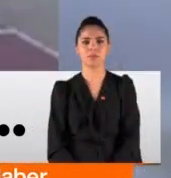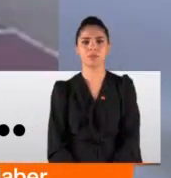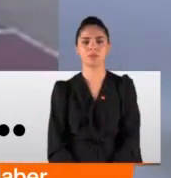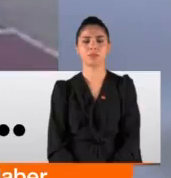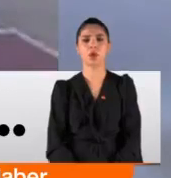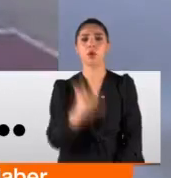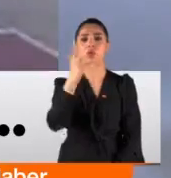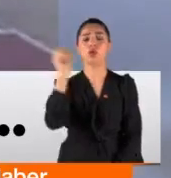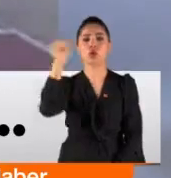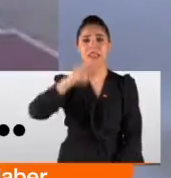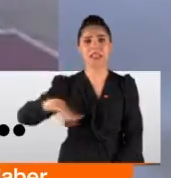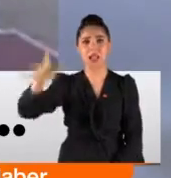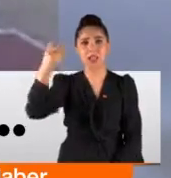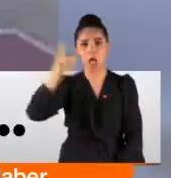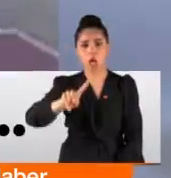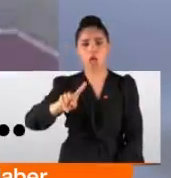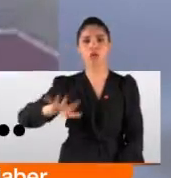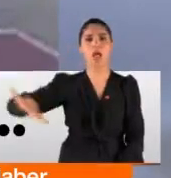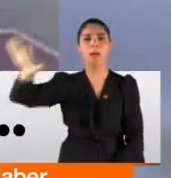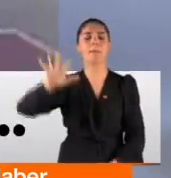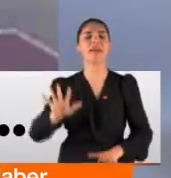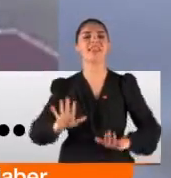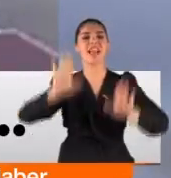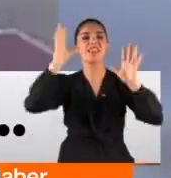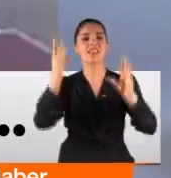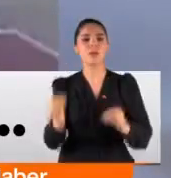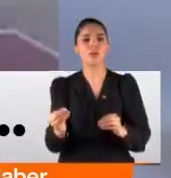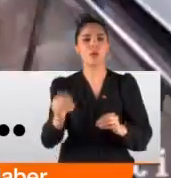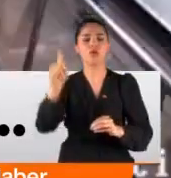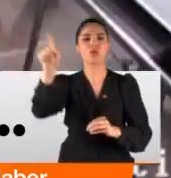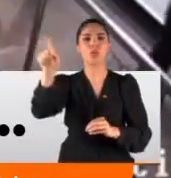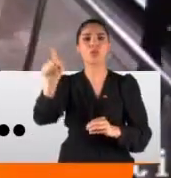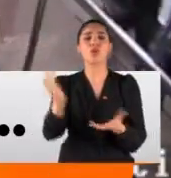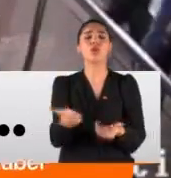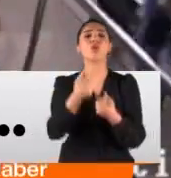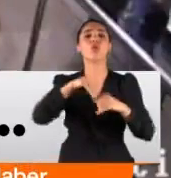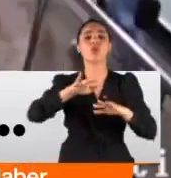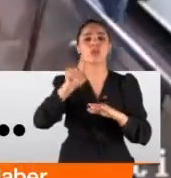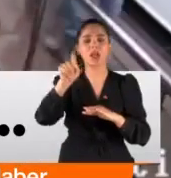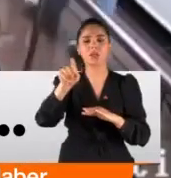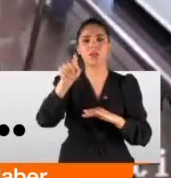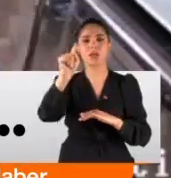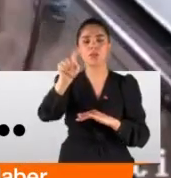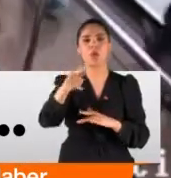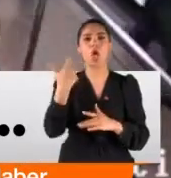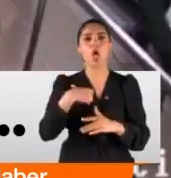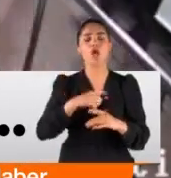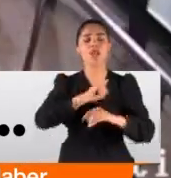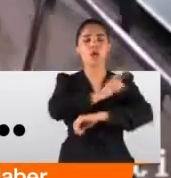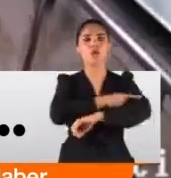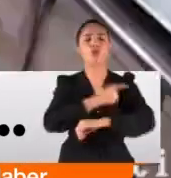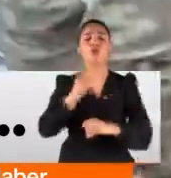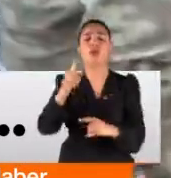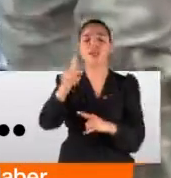Üç hain öldürüldü, geri kalanlarsa teslim oldu. Karargah düşmemişti. Böylelikle özel kuvvetlerde görevli